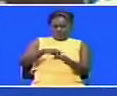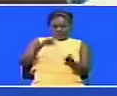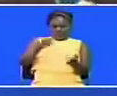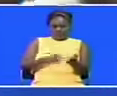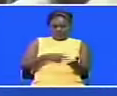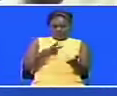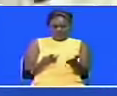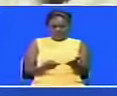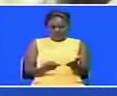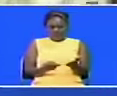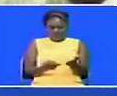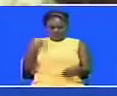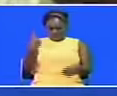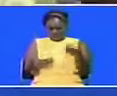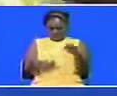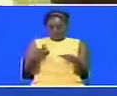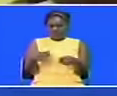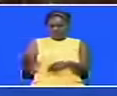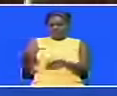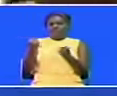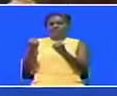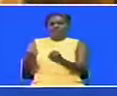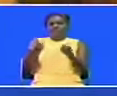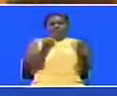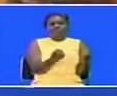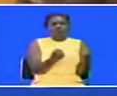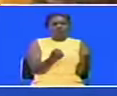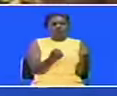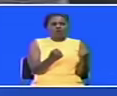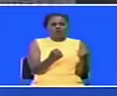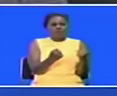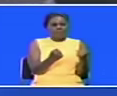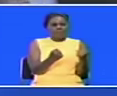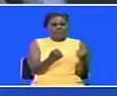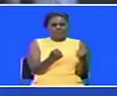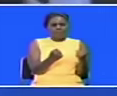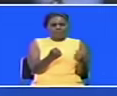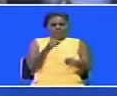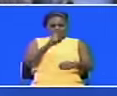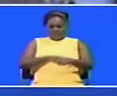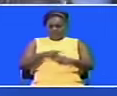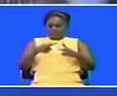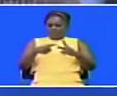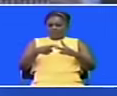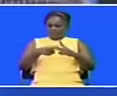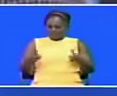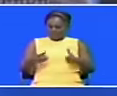kulingana na idadi ya wapiga kura katika ngome ya kila mwanasiasa au mrengo. When this process of